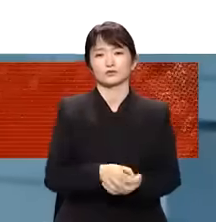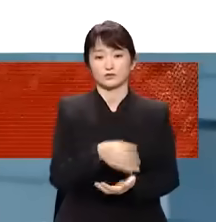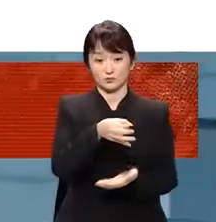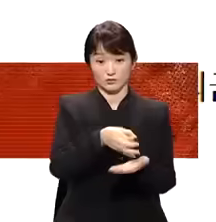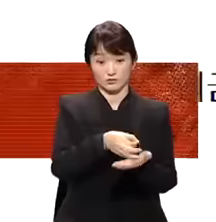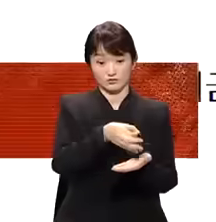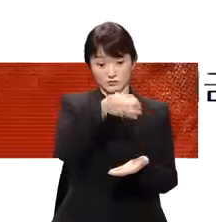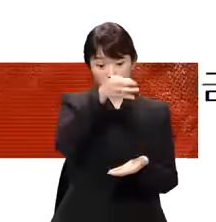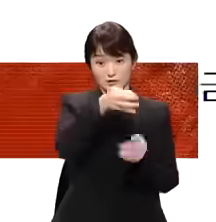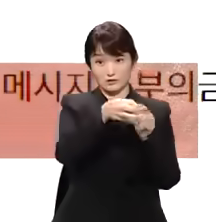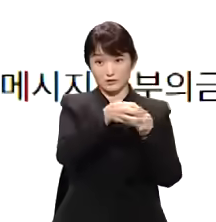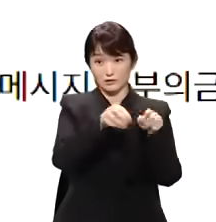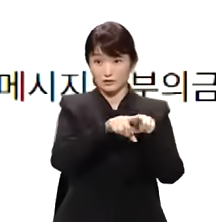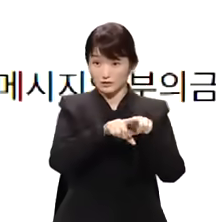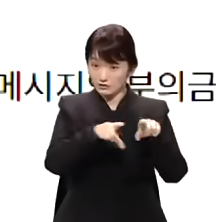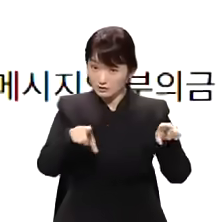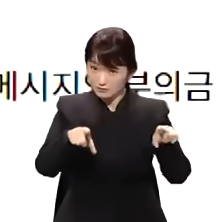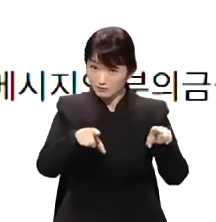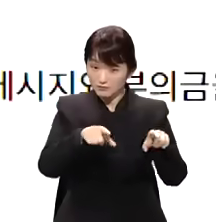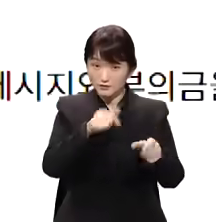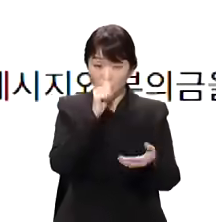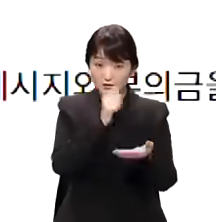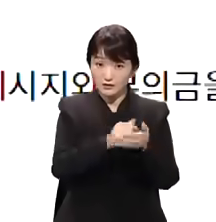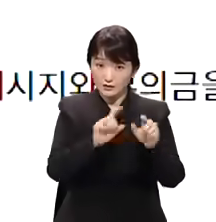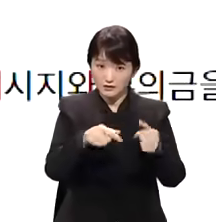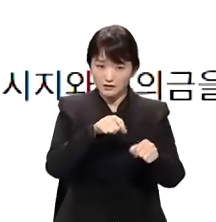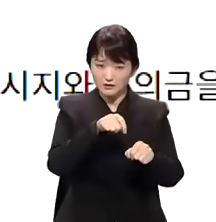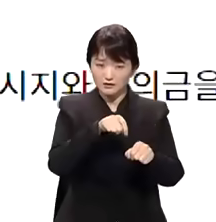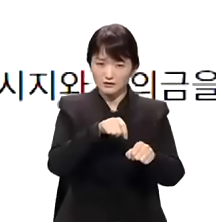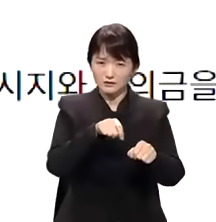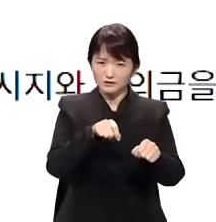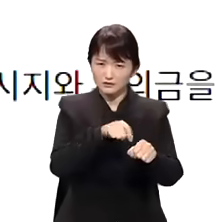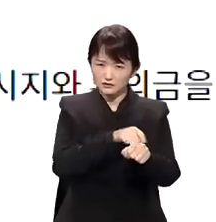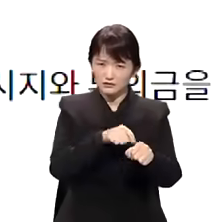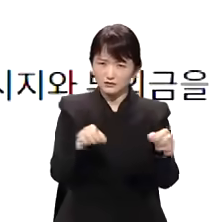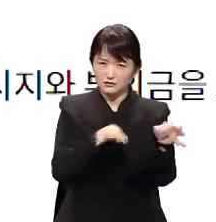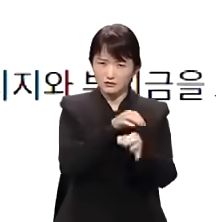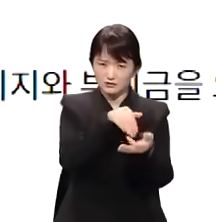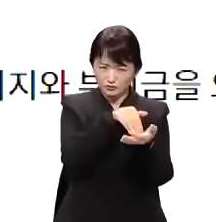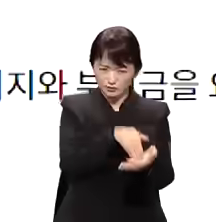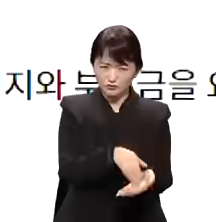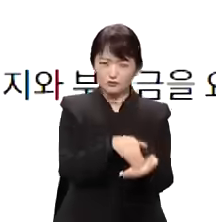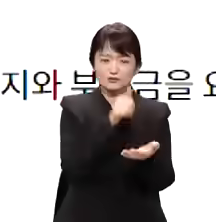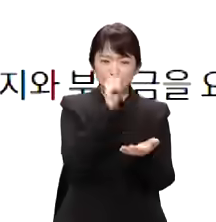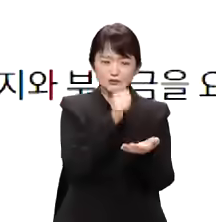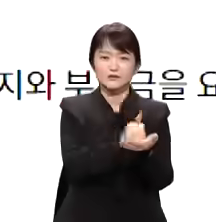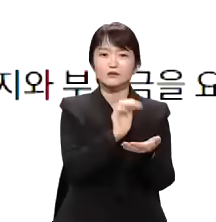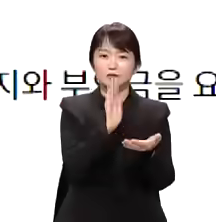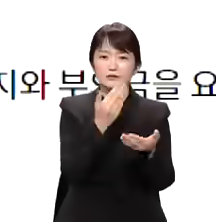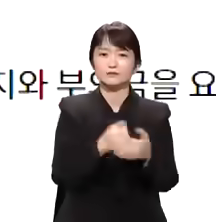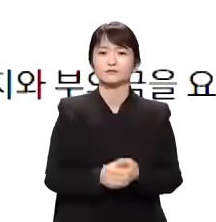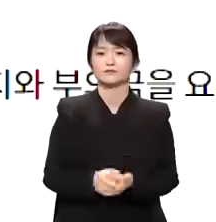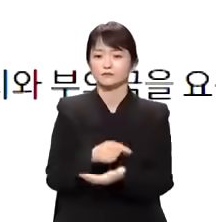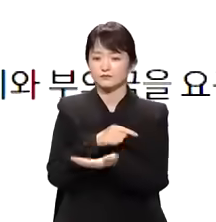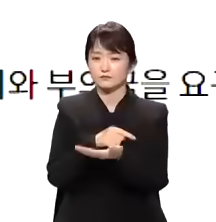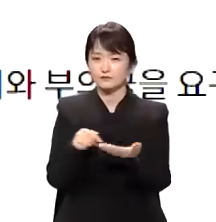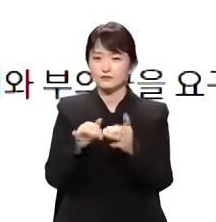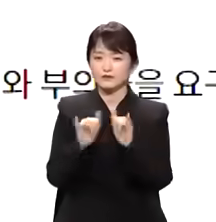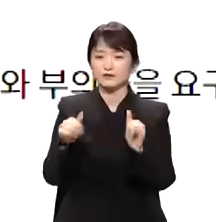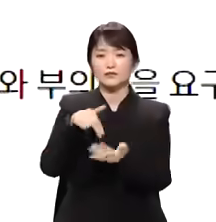커지면 일반 형법이 아니라 특정 경제 범죄 가중 처벌 등이나 법률로 가죠지 한 피해자가 어떤 정도의 사정이야